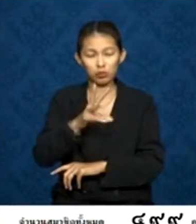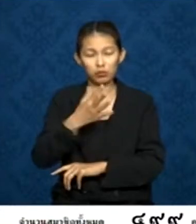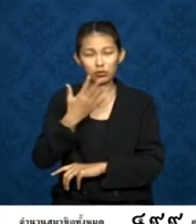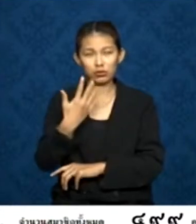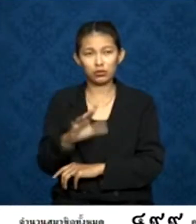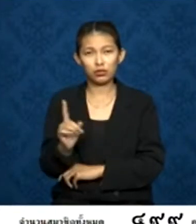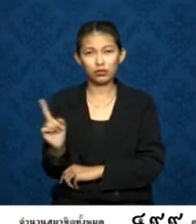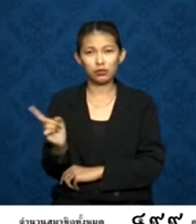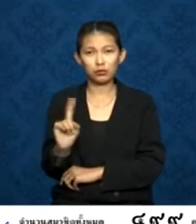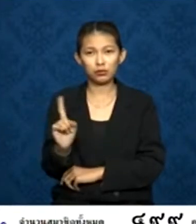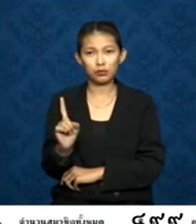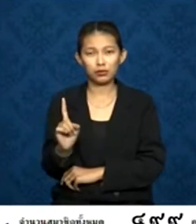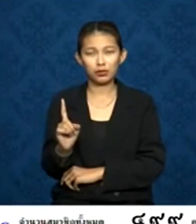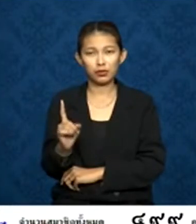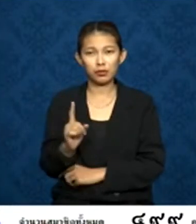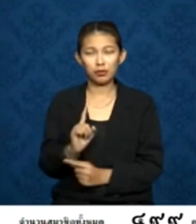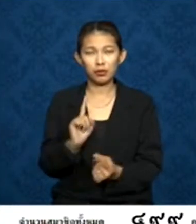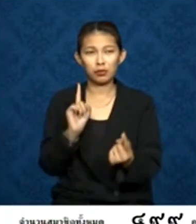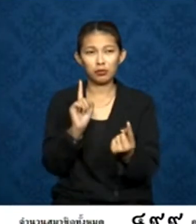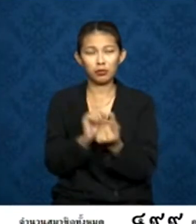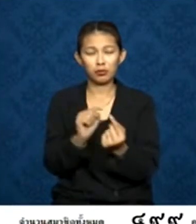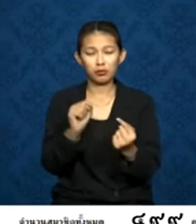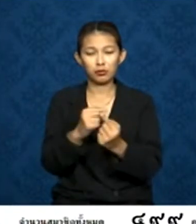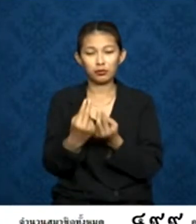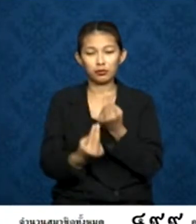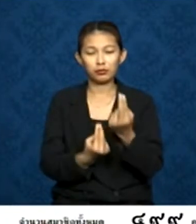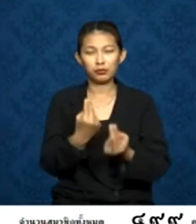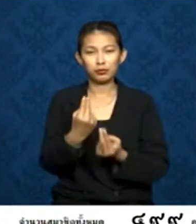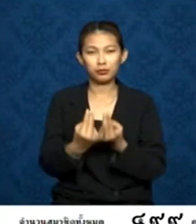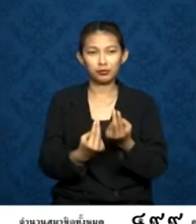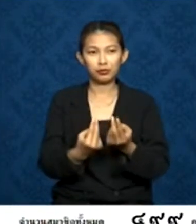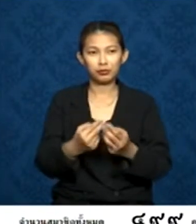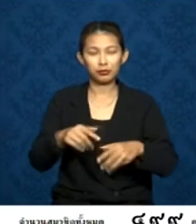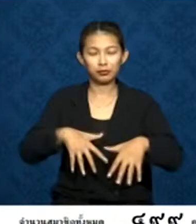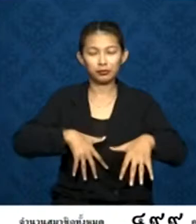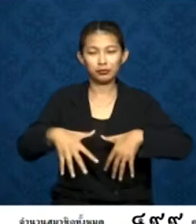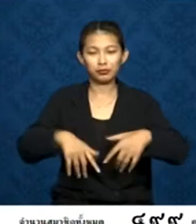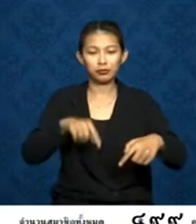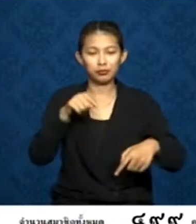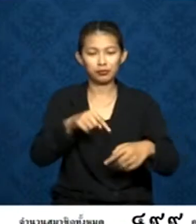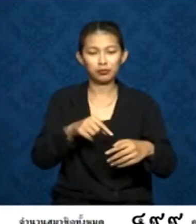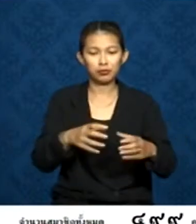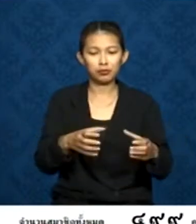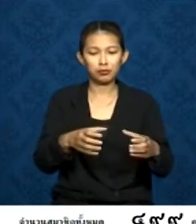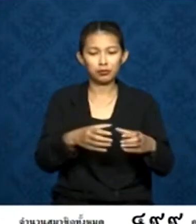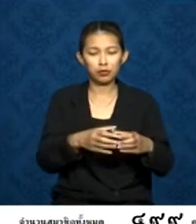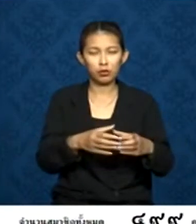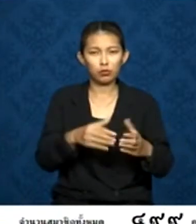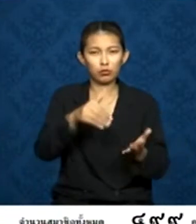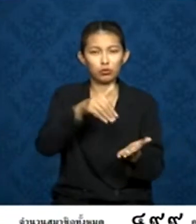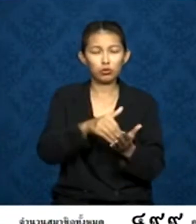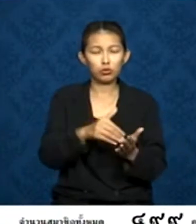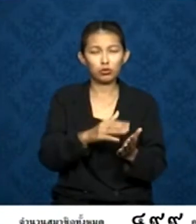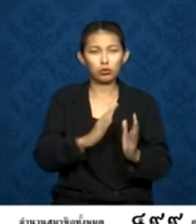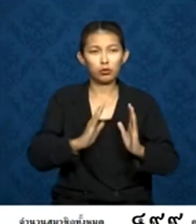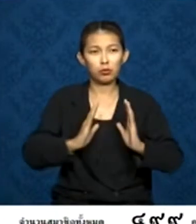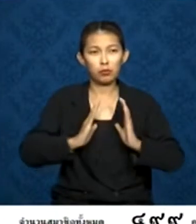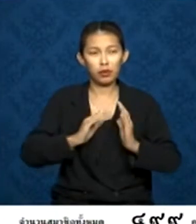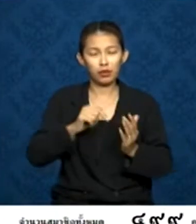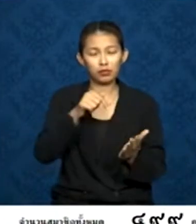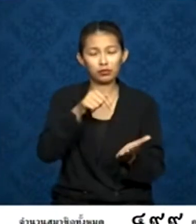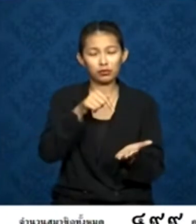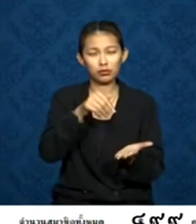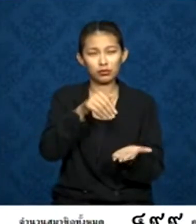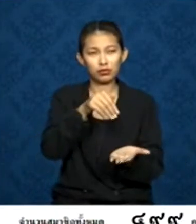้พบปะ เยี่ยมเยี่ยนพี่น้ประชาชนกวา 200 คนทอยู่ในสูพักพิงที่อาเผลาแะ